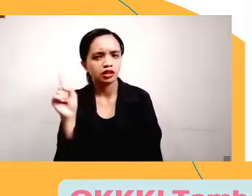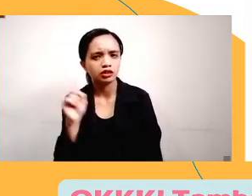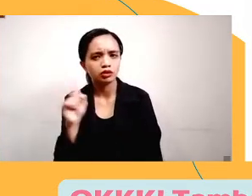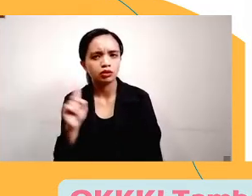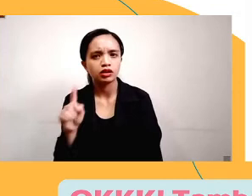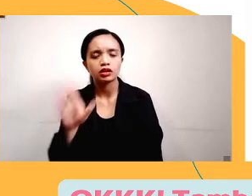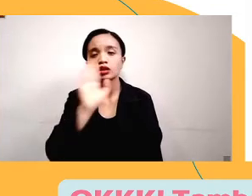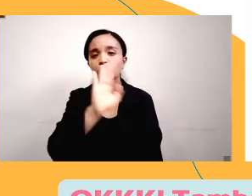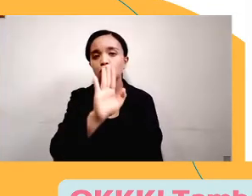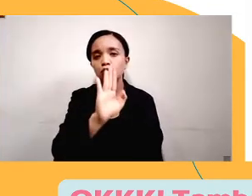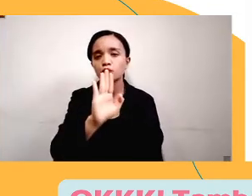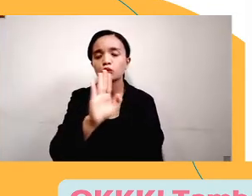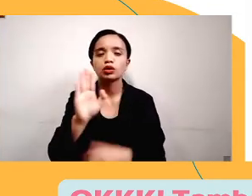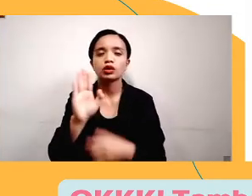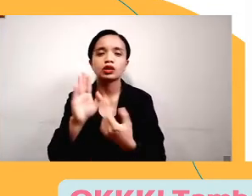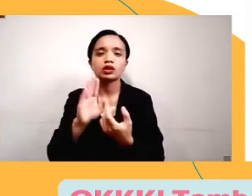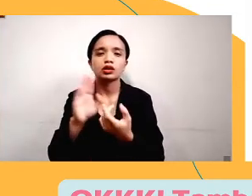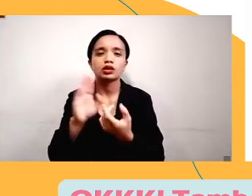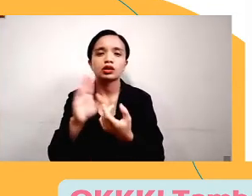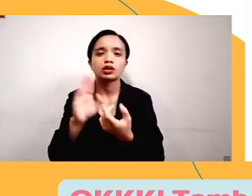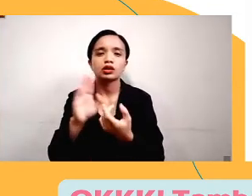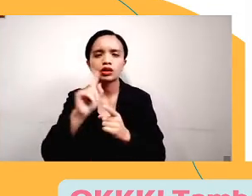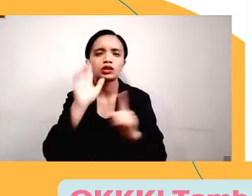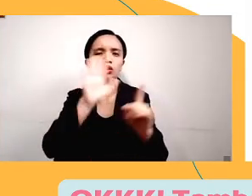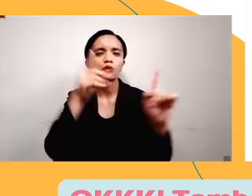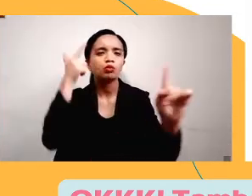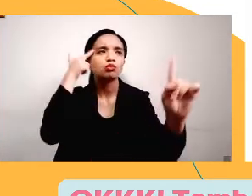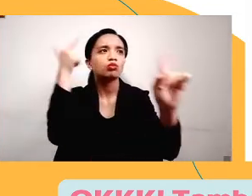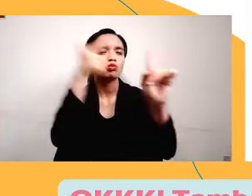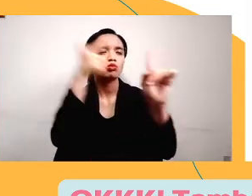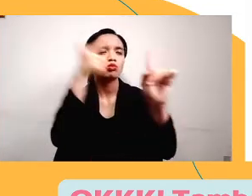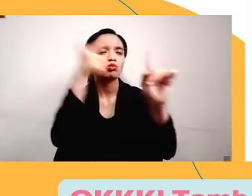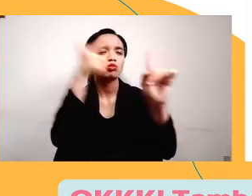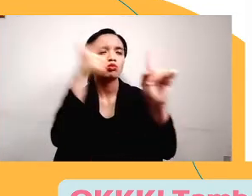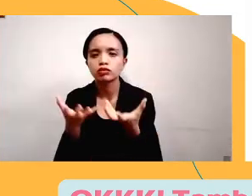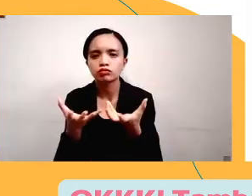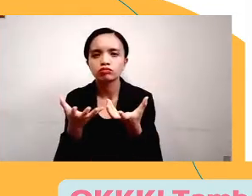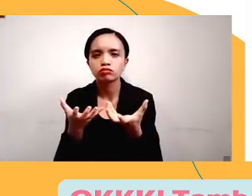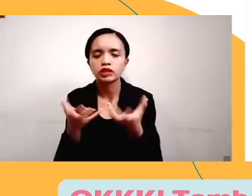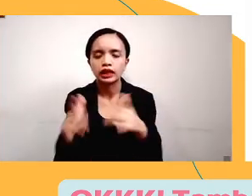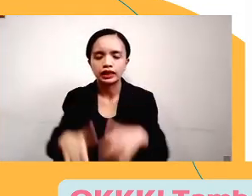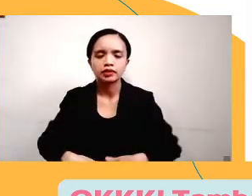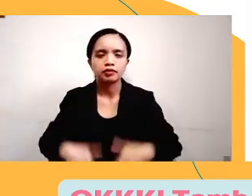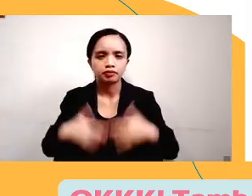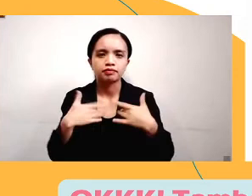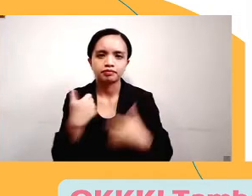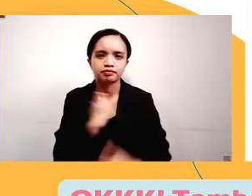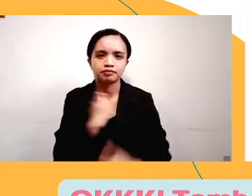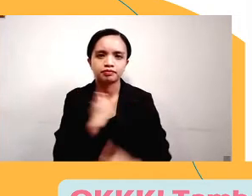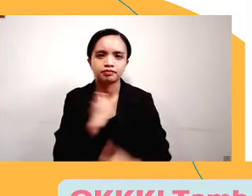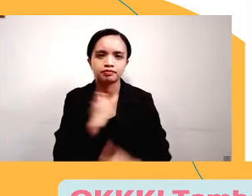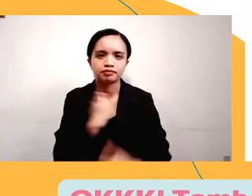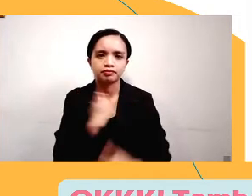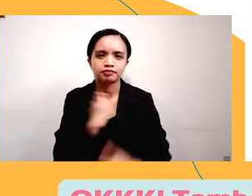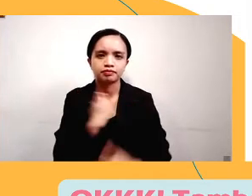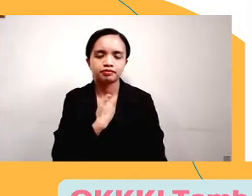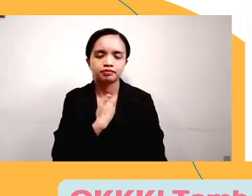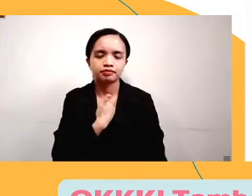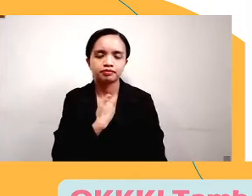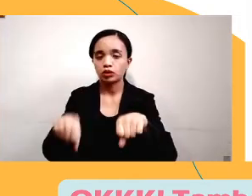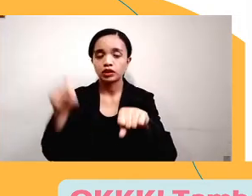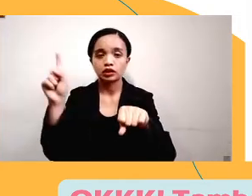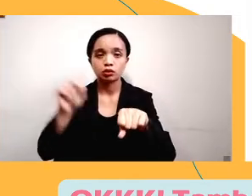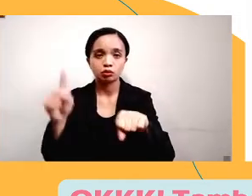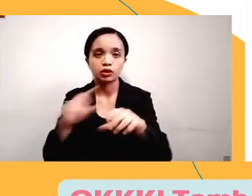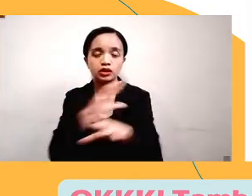mga itinakdang layunin or hangarin or goals para sa iyong sarili? So pwede dyan, yung kasama dyan yung mga